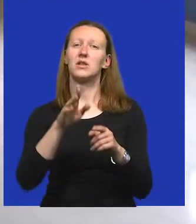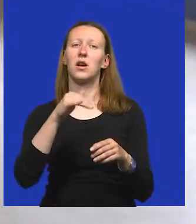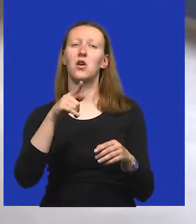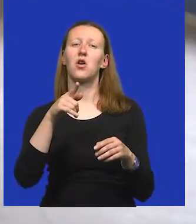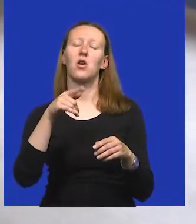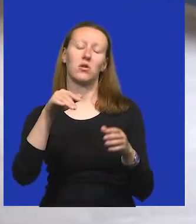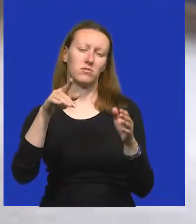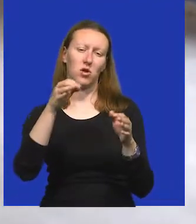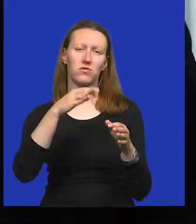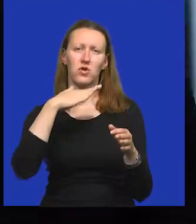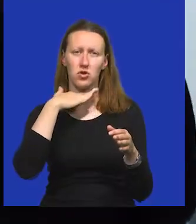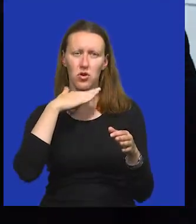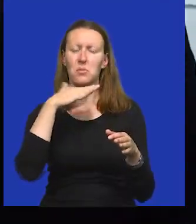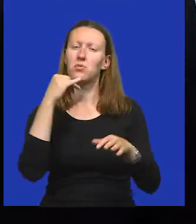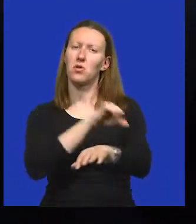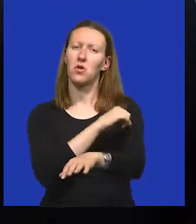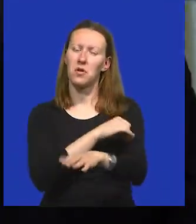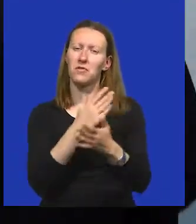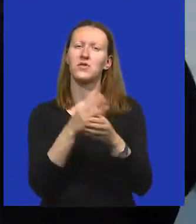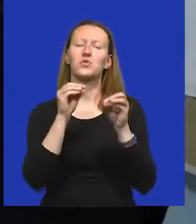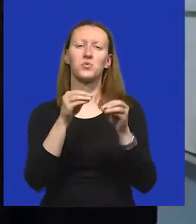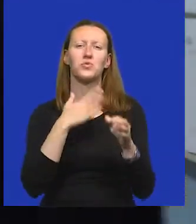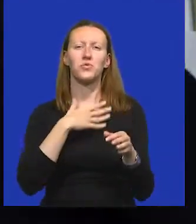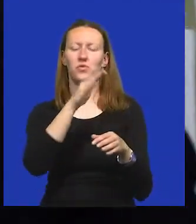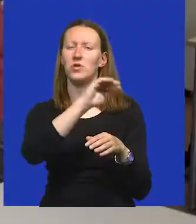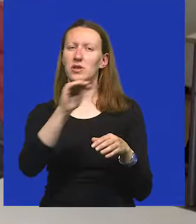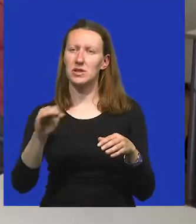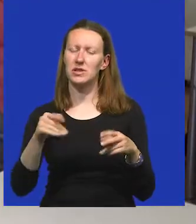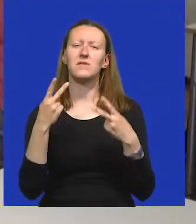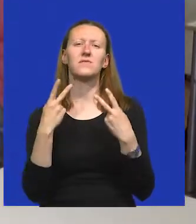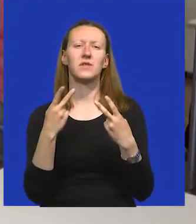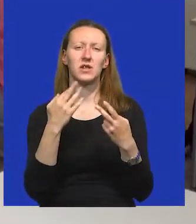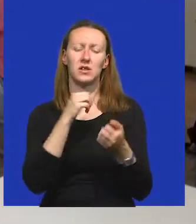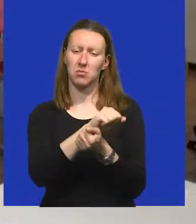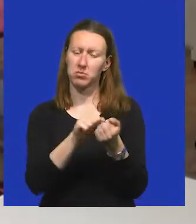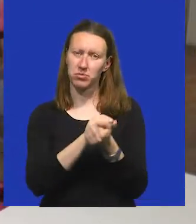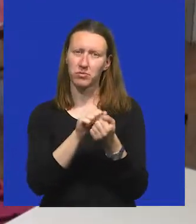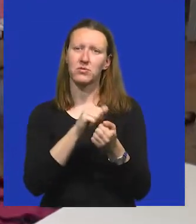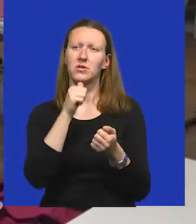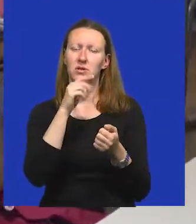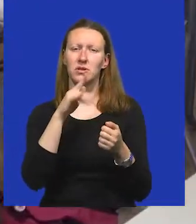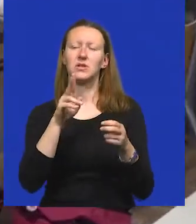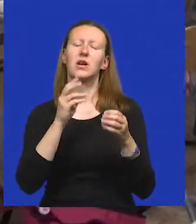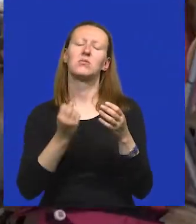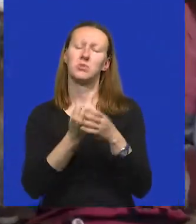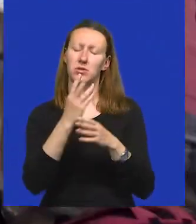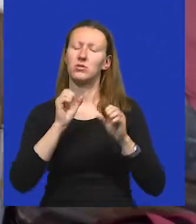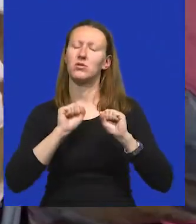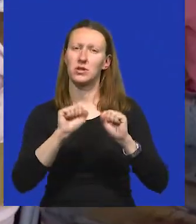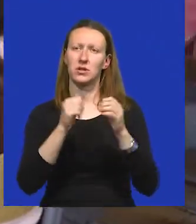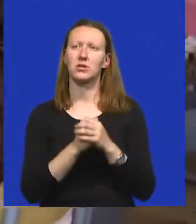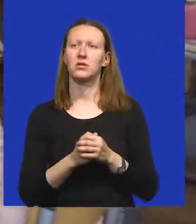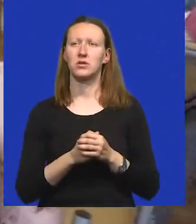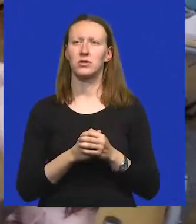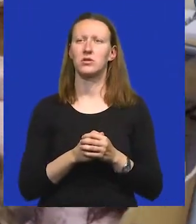Anche la scuola elementare di Dignano, da molti anni, insegna ai propri alunni l'importanza del riciclaggio e della salvaguardia della